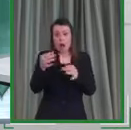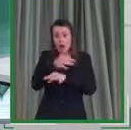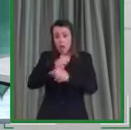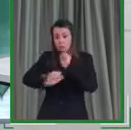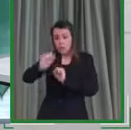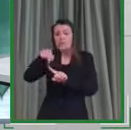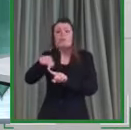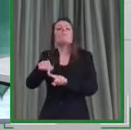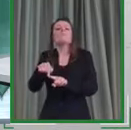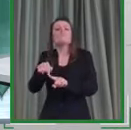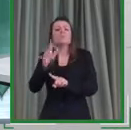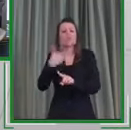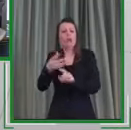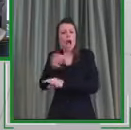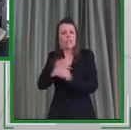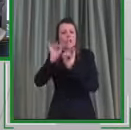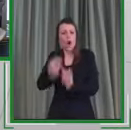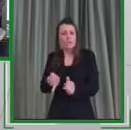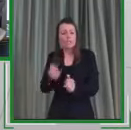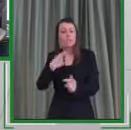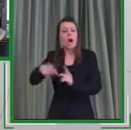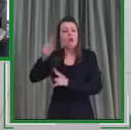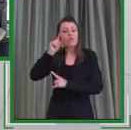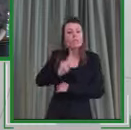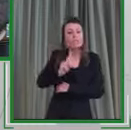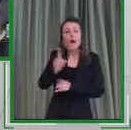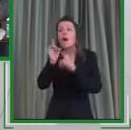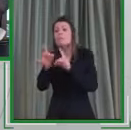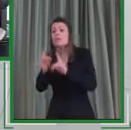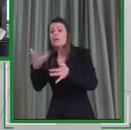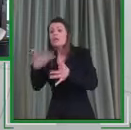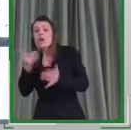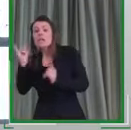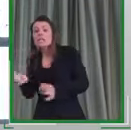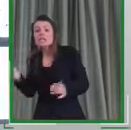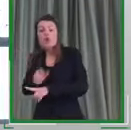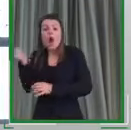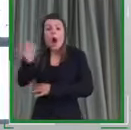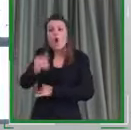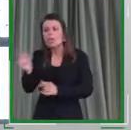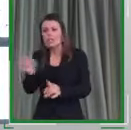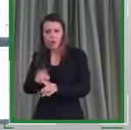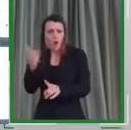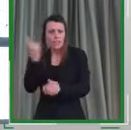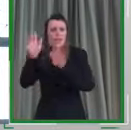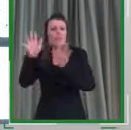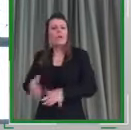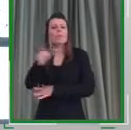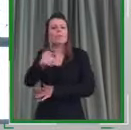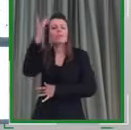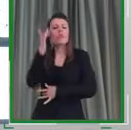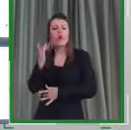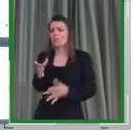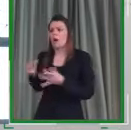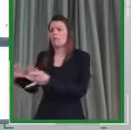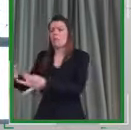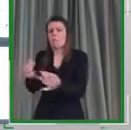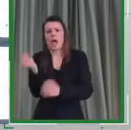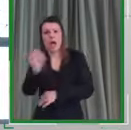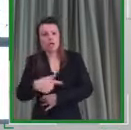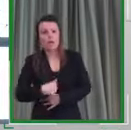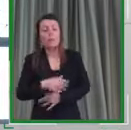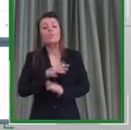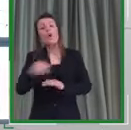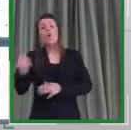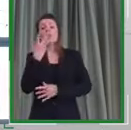continua a infettare ecco un altro tema dell'ultimo quanto riguarda proprio la gestione